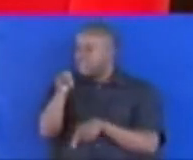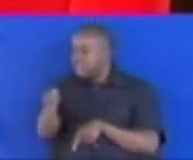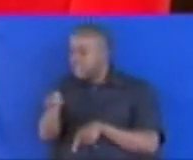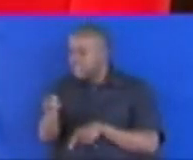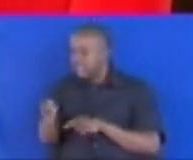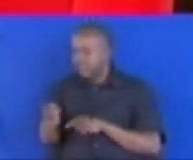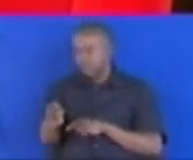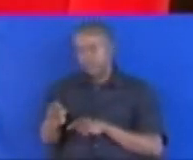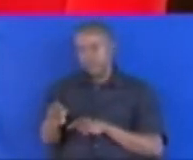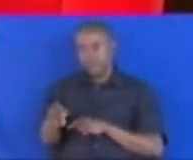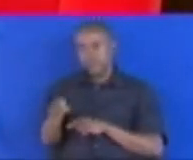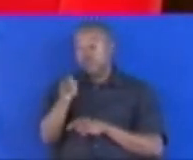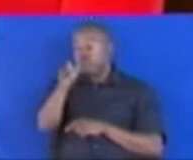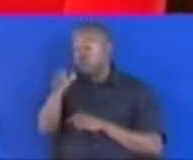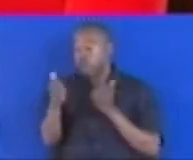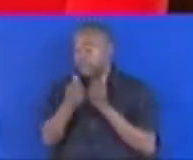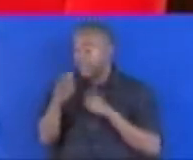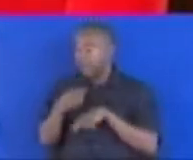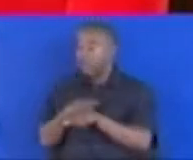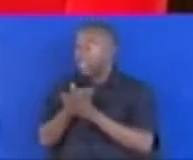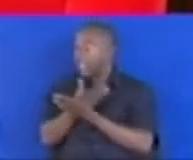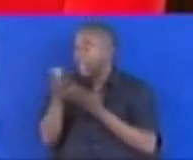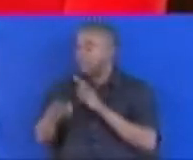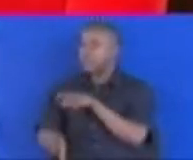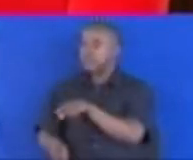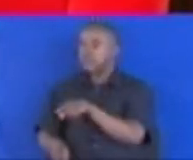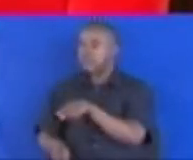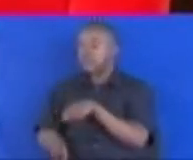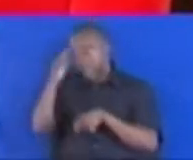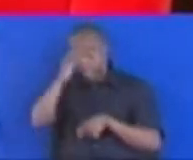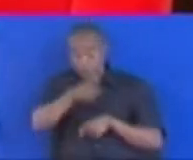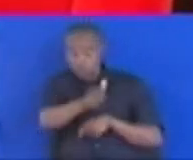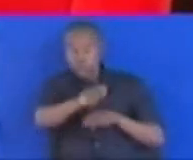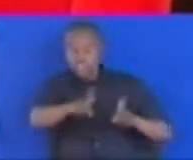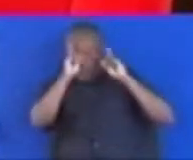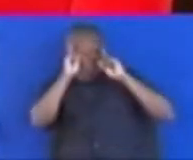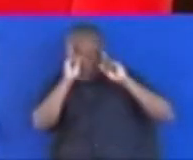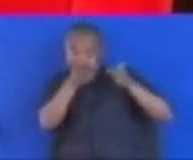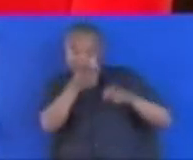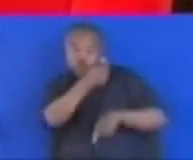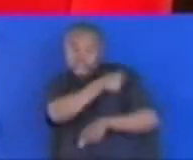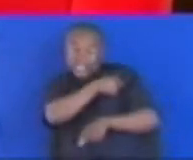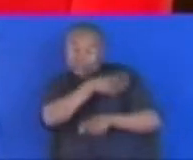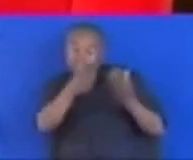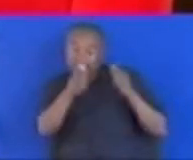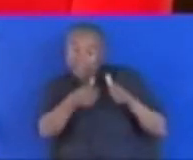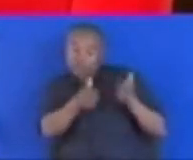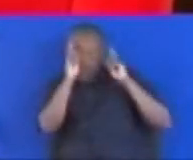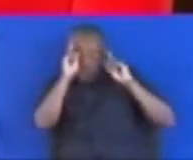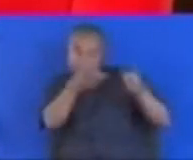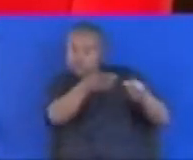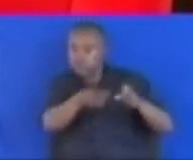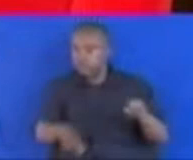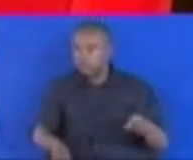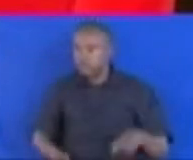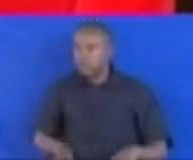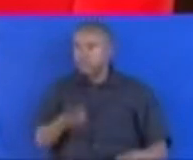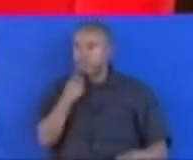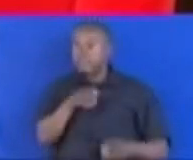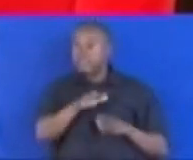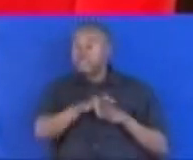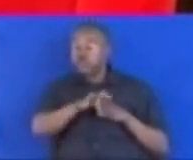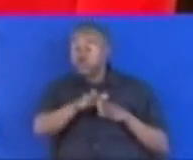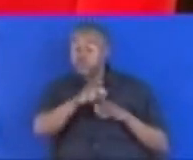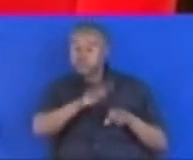emergency, huyo aliyetengeneza dawa hana madhara, kwamba ni wewe mwenyewe utajijua wewe mwenyewe, na wanasema kwamba iwe inatumika huku